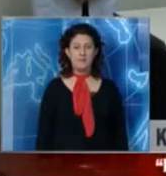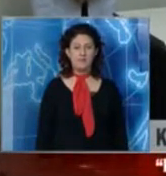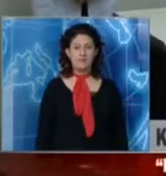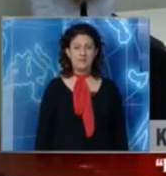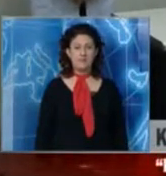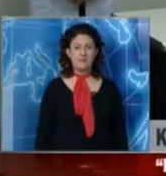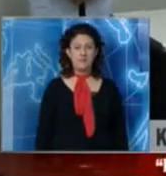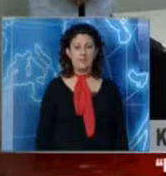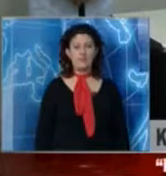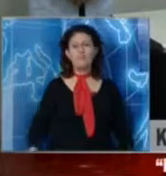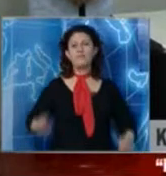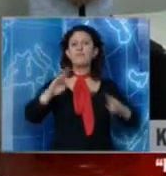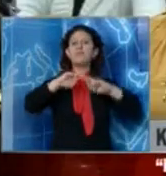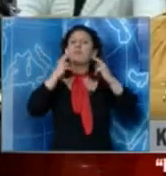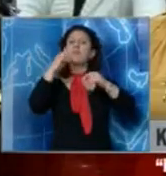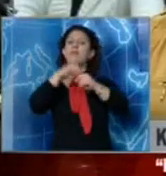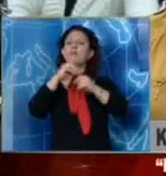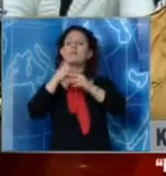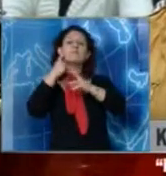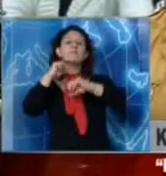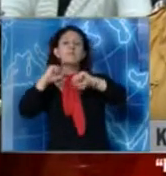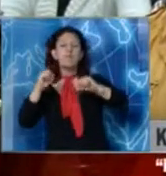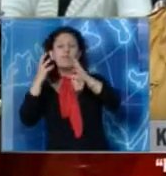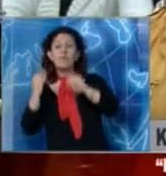bireyler hem de ülke olarak zarar.